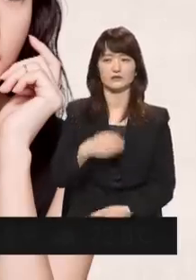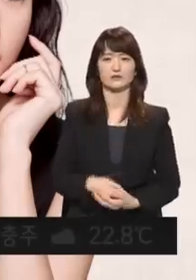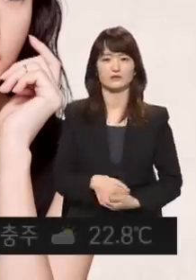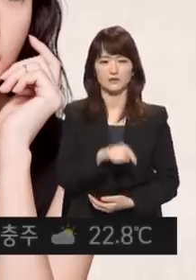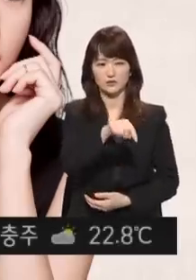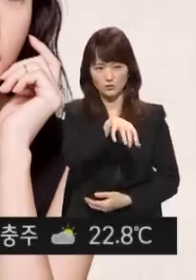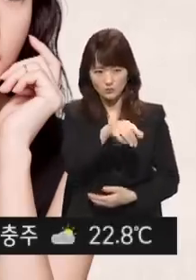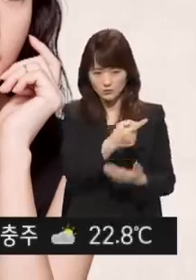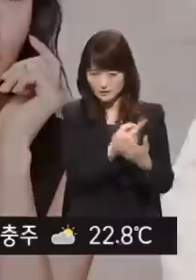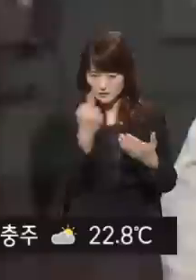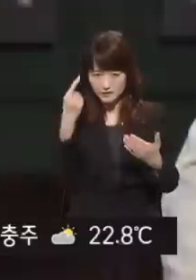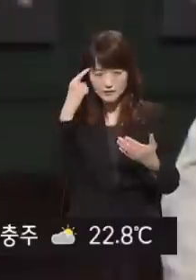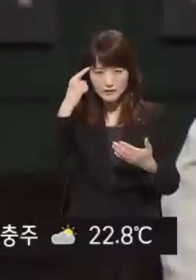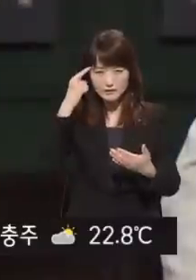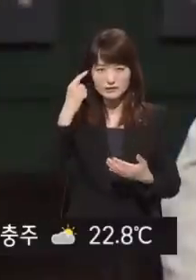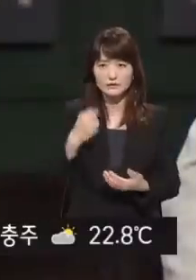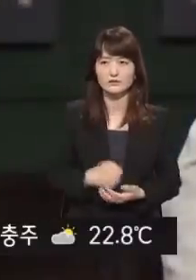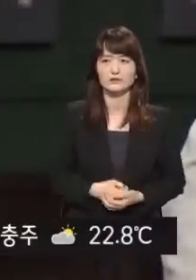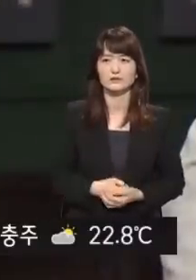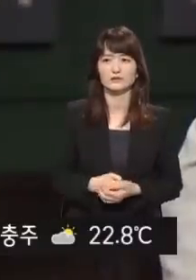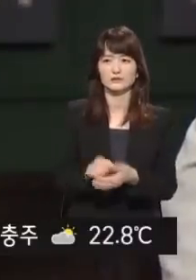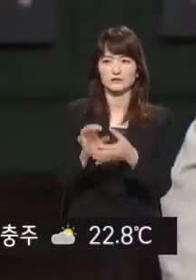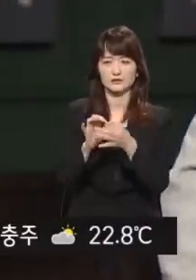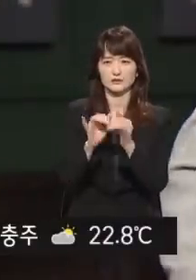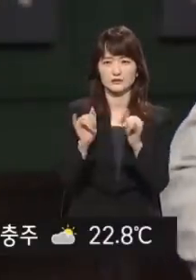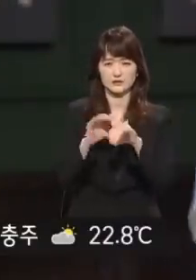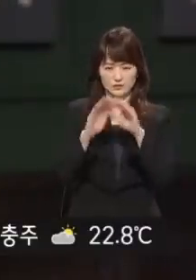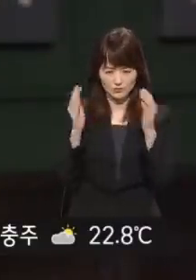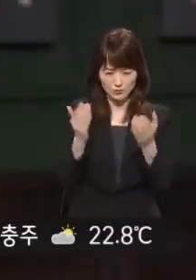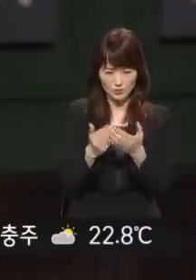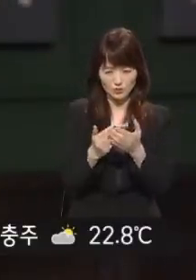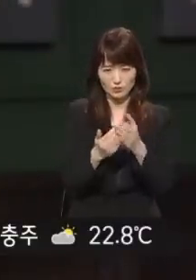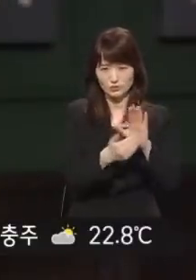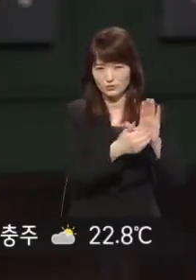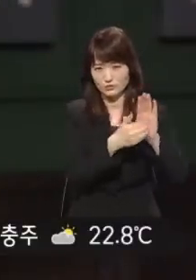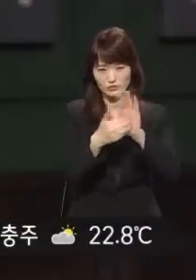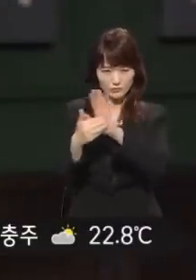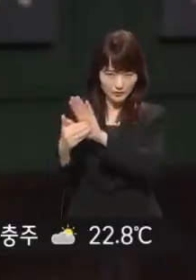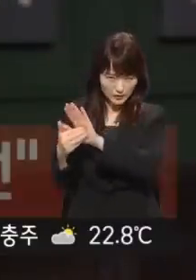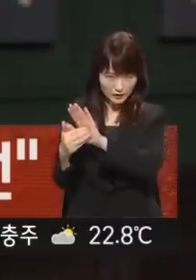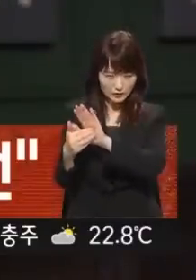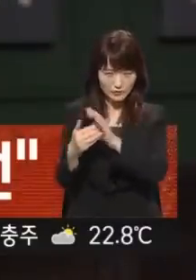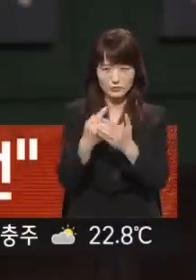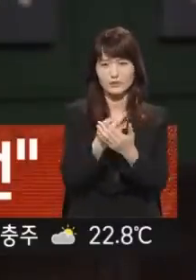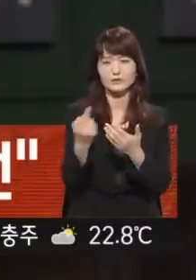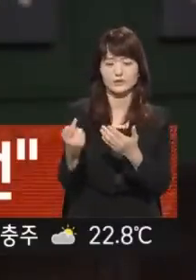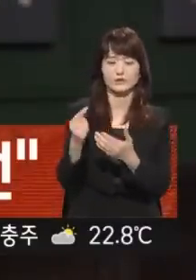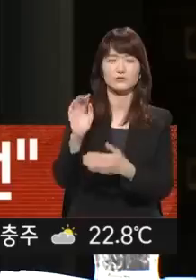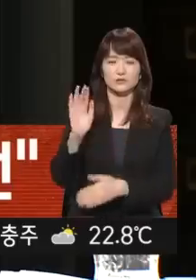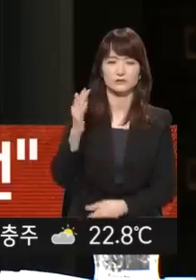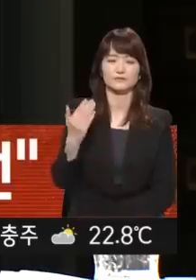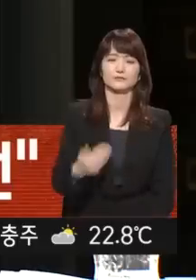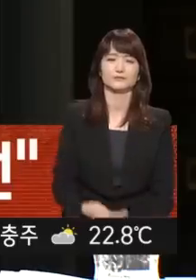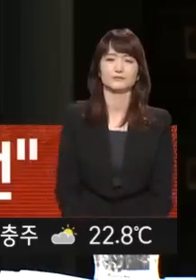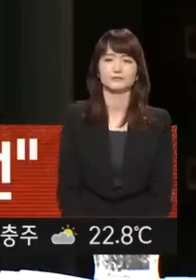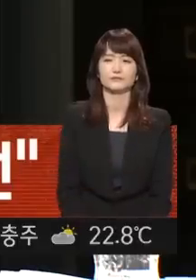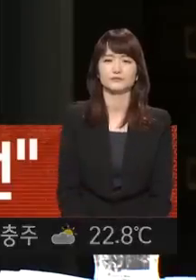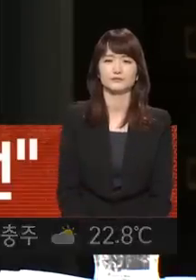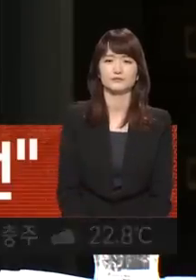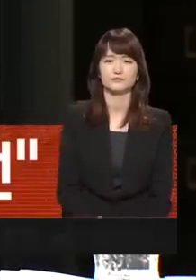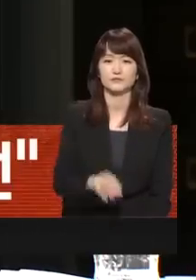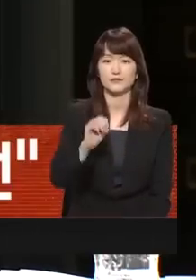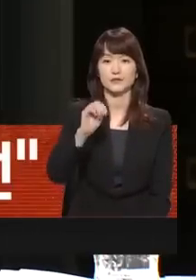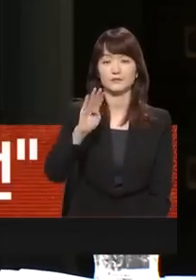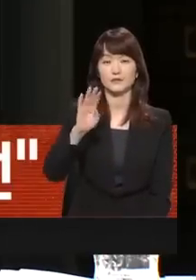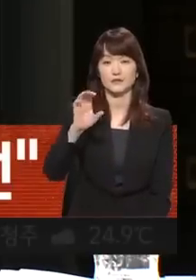순간 여기서 나가야겠다는 생각밖에 안 들어서이 관련된 사람들을 전부 차단하고 빠져나올 수 있었다고 전했습니다 얼마 MBC PD